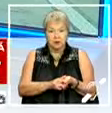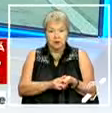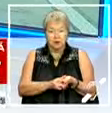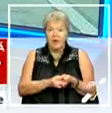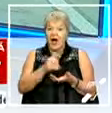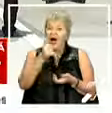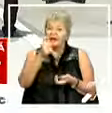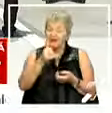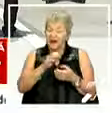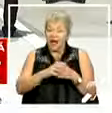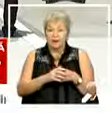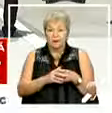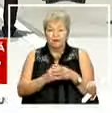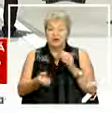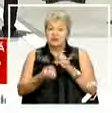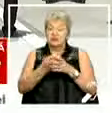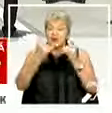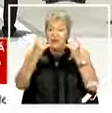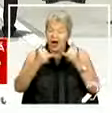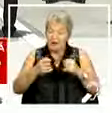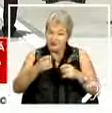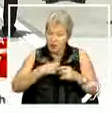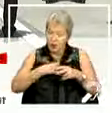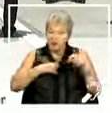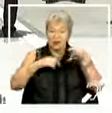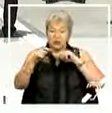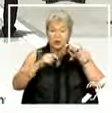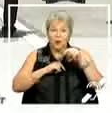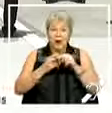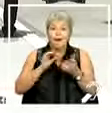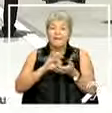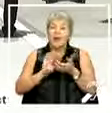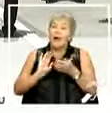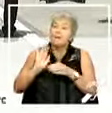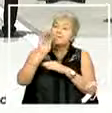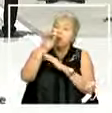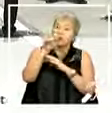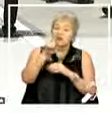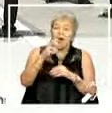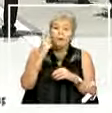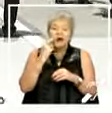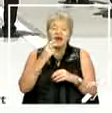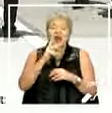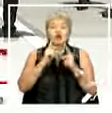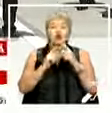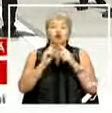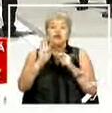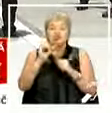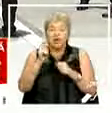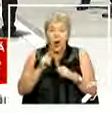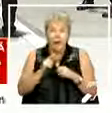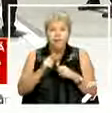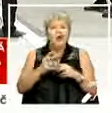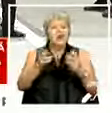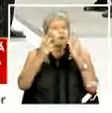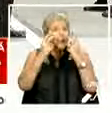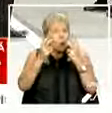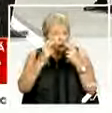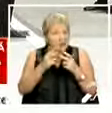Bun găsit, într-adevăr, de astăzi se va putea circula pe acest pod între Brăila și Tulcea. Este una dintre cele mai